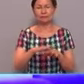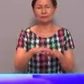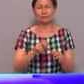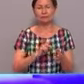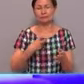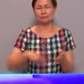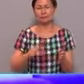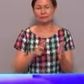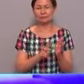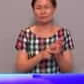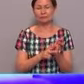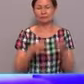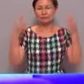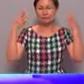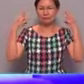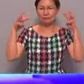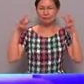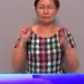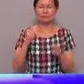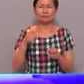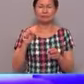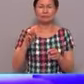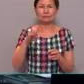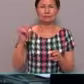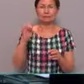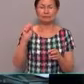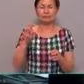выступило международное модельное агентство «Туран Моделс».